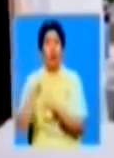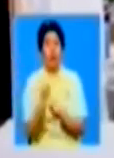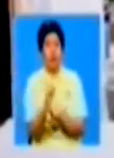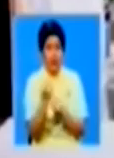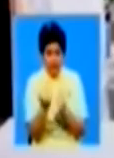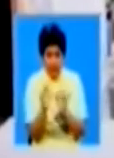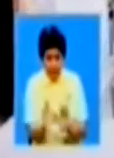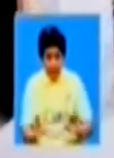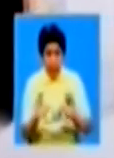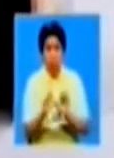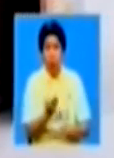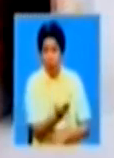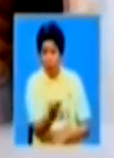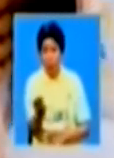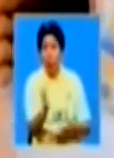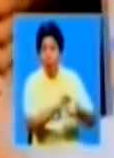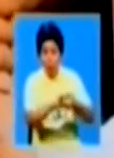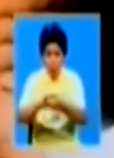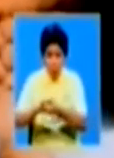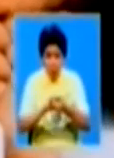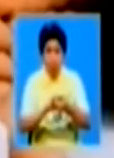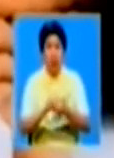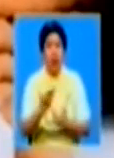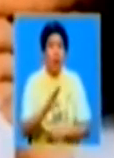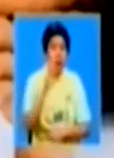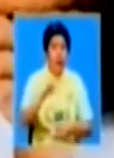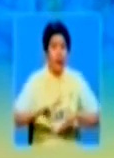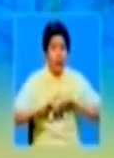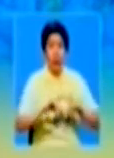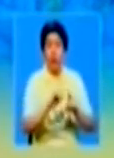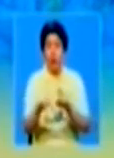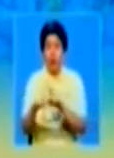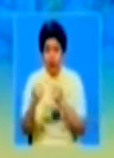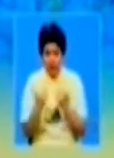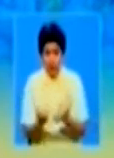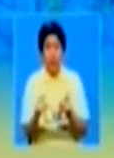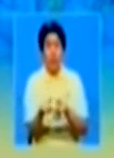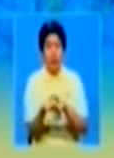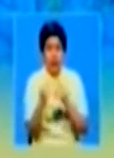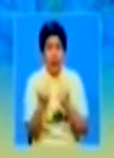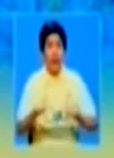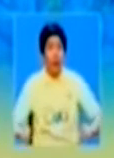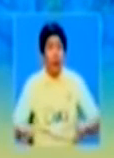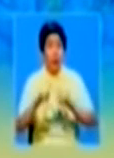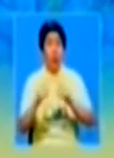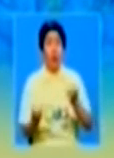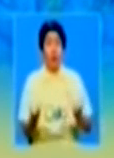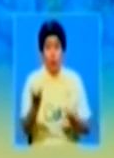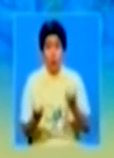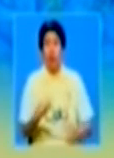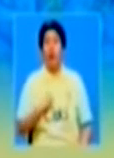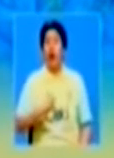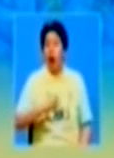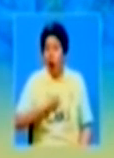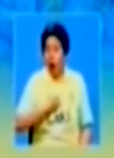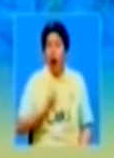วนการปกติโดยไม่ไปกล่าวอ้างฝ่ายหนึ่งฝ่ายใดให้เสียหายในขณะนี้นะคะเพราะว่าอยู่ในกระบวนการยุติธรรมทั้งสิ้นรัฐบาลก็ทำตามกฎ